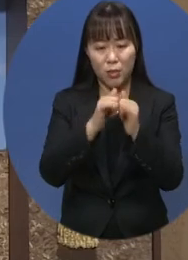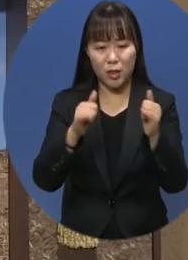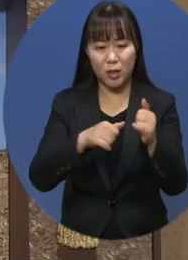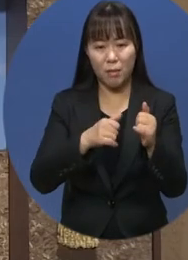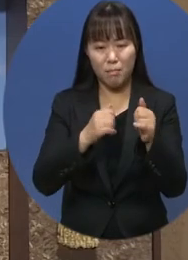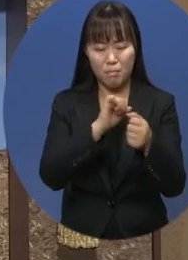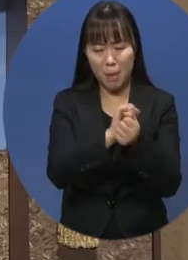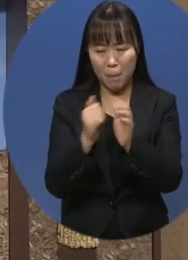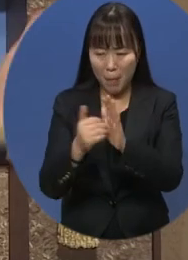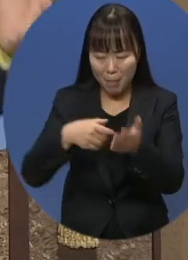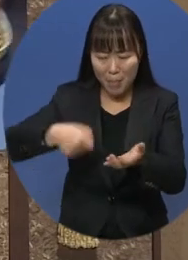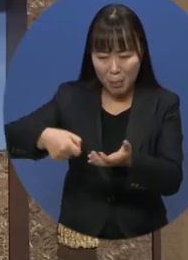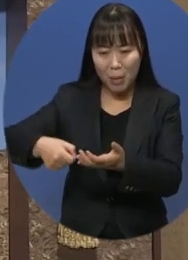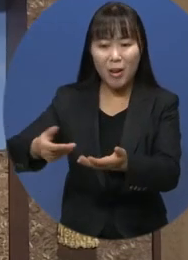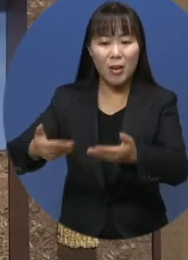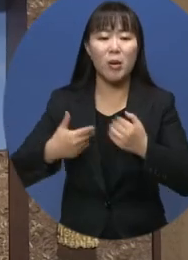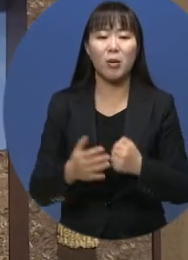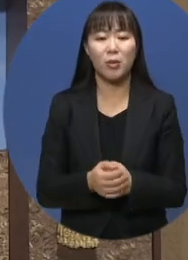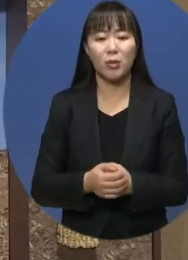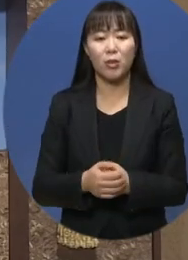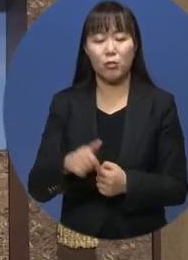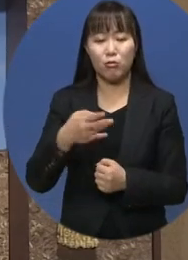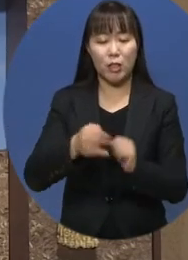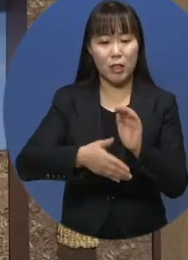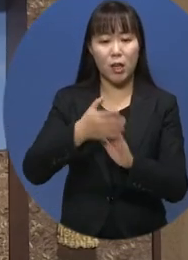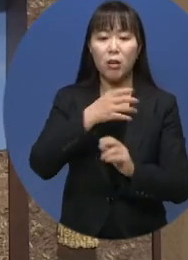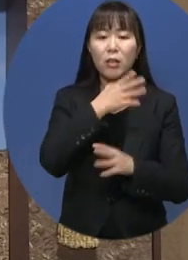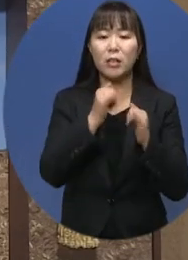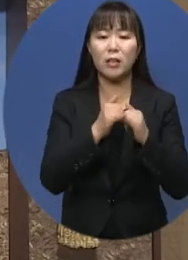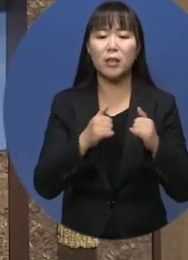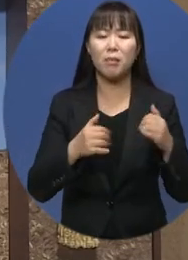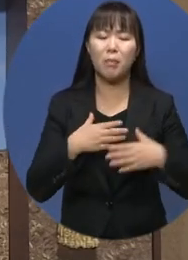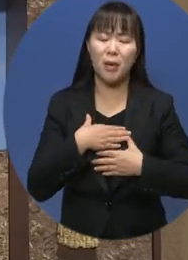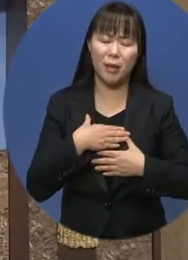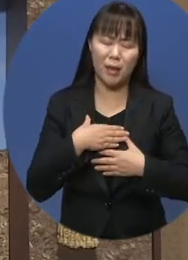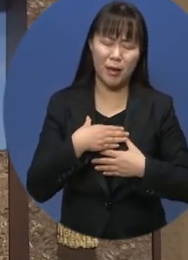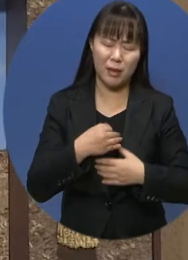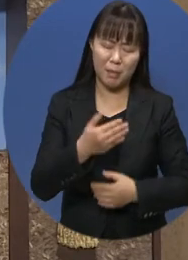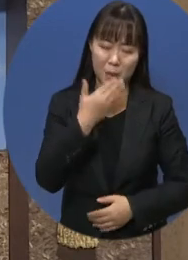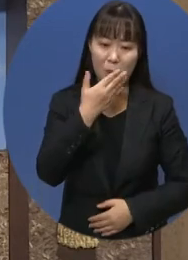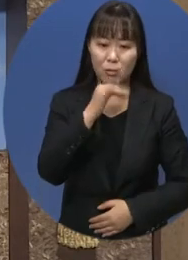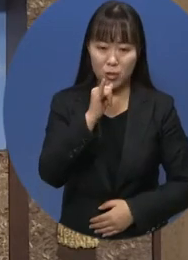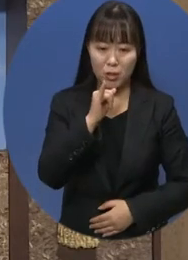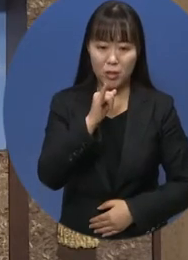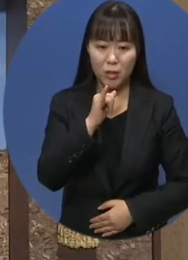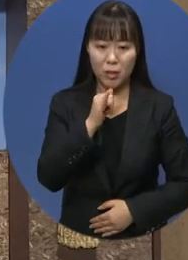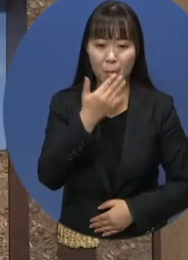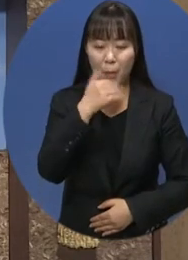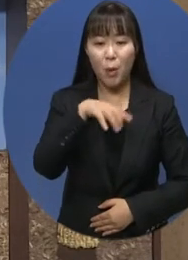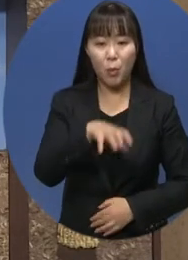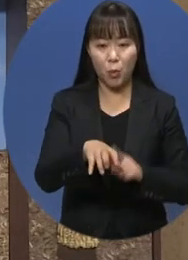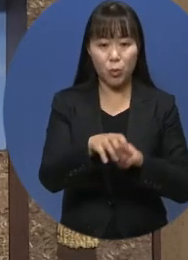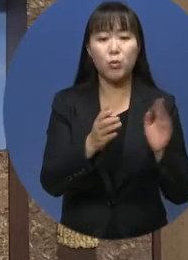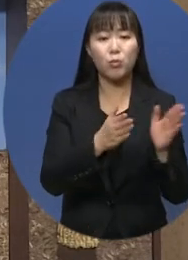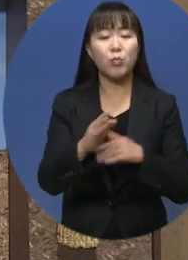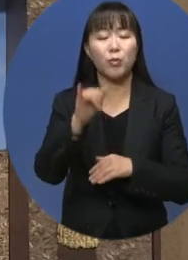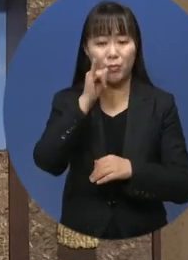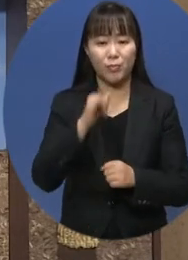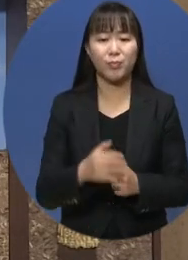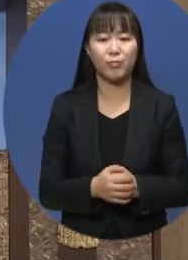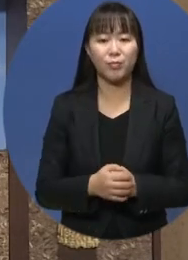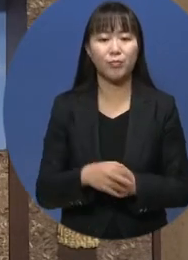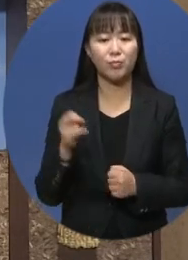4 게다가 또 구리시의 어르신들이 마음 노크 식사할 수 있는 경로 식당도 또 만들어 놓았고